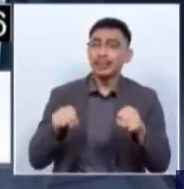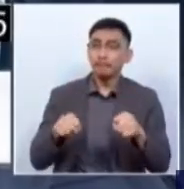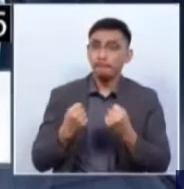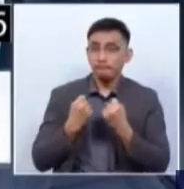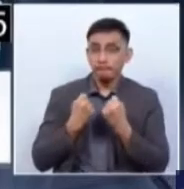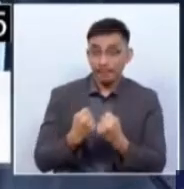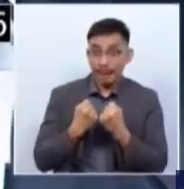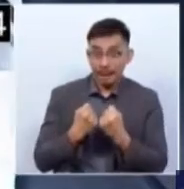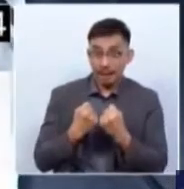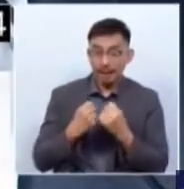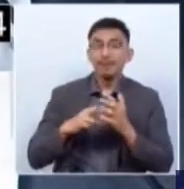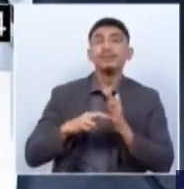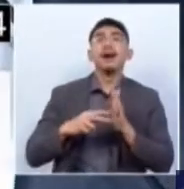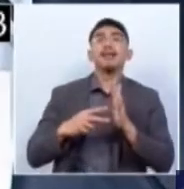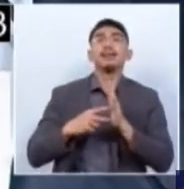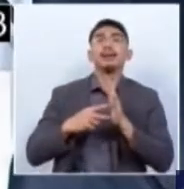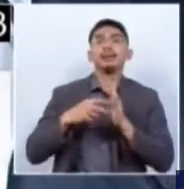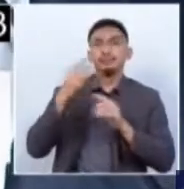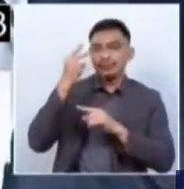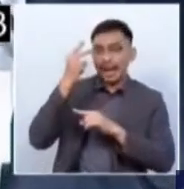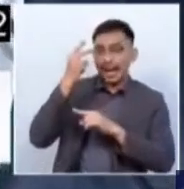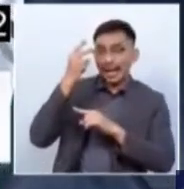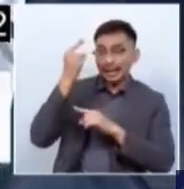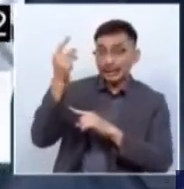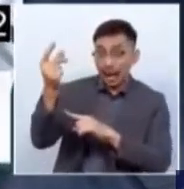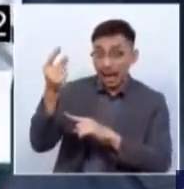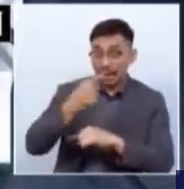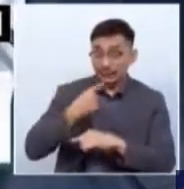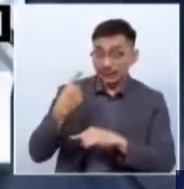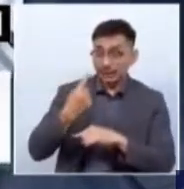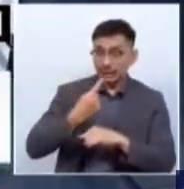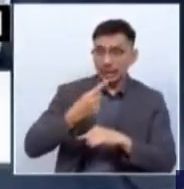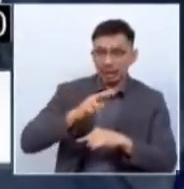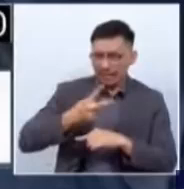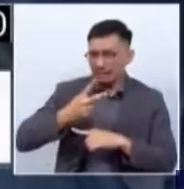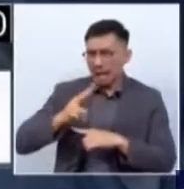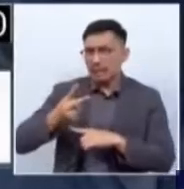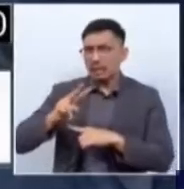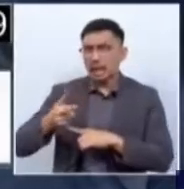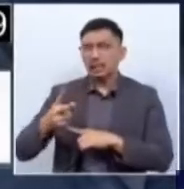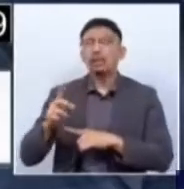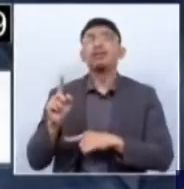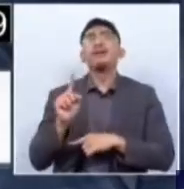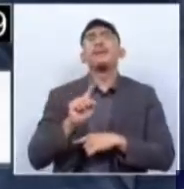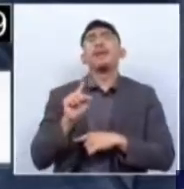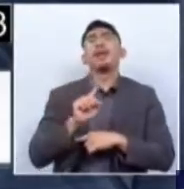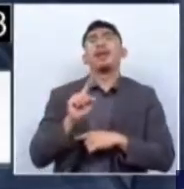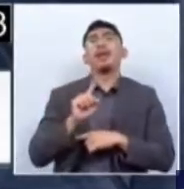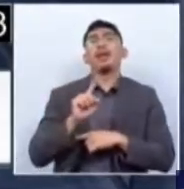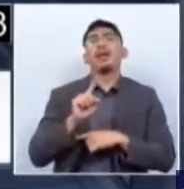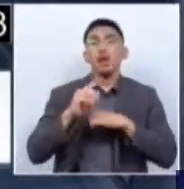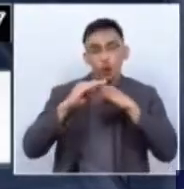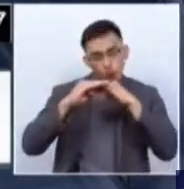perencanaan kita tidak boleh gontaganti kita mesti ajak mesti